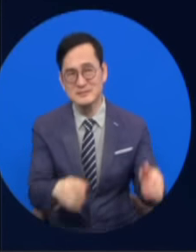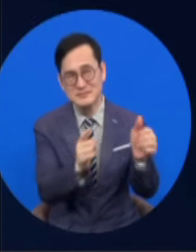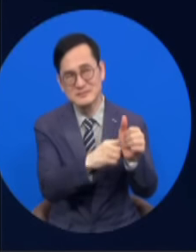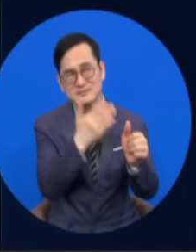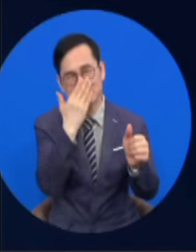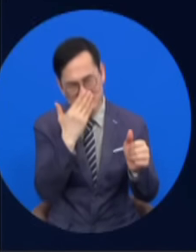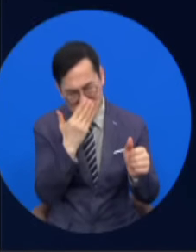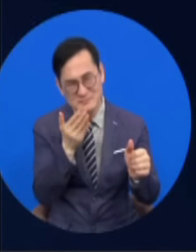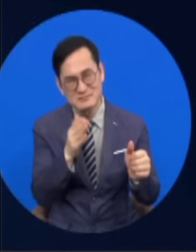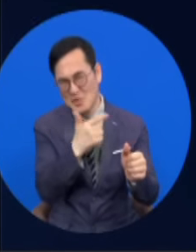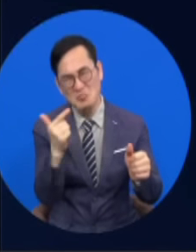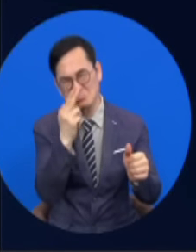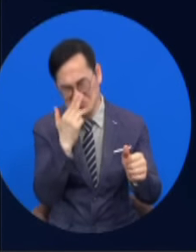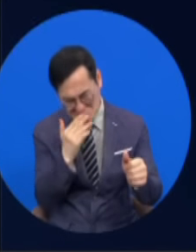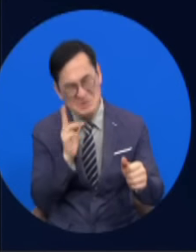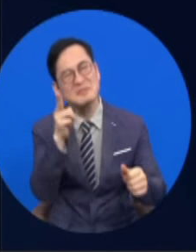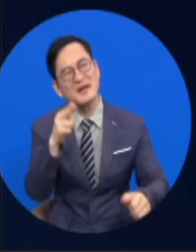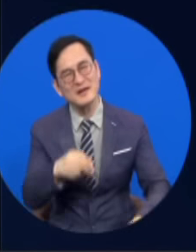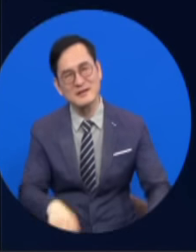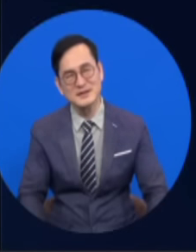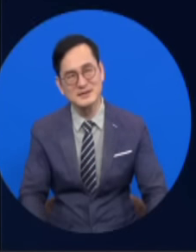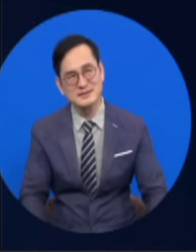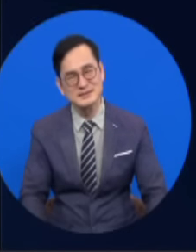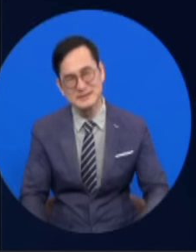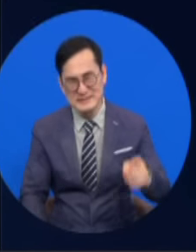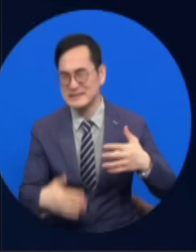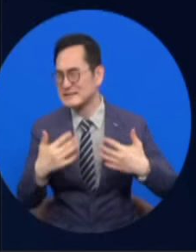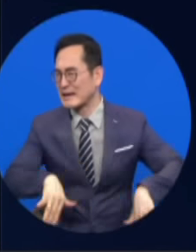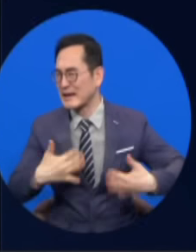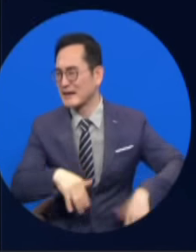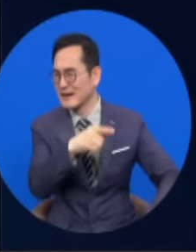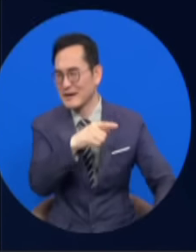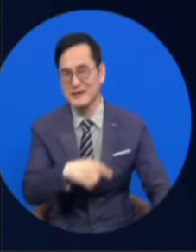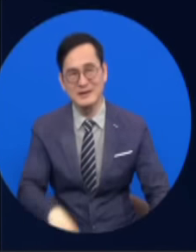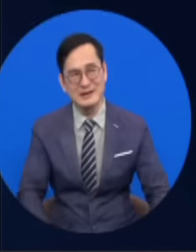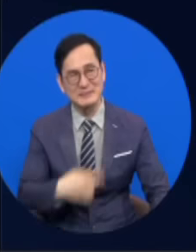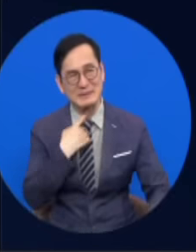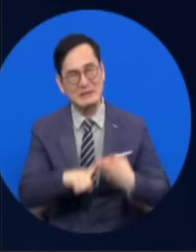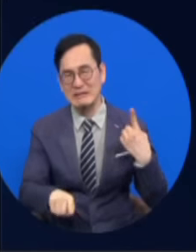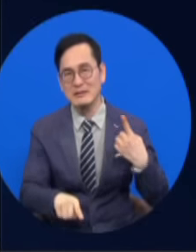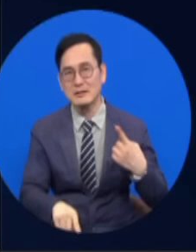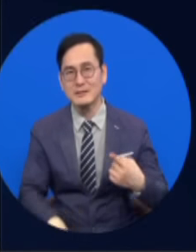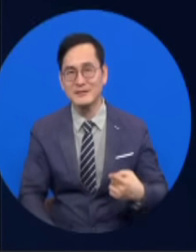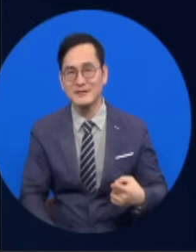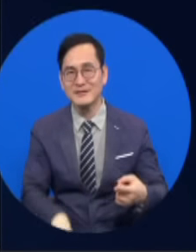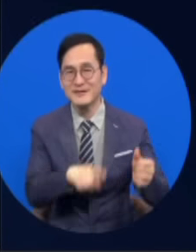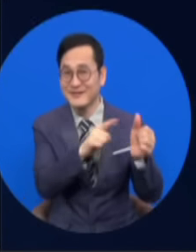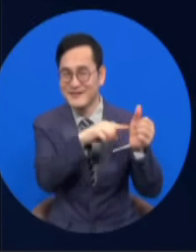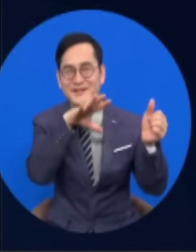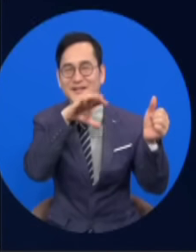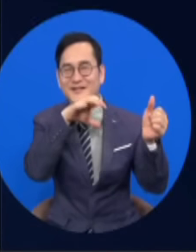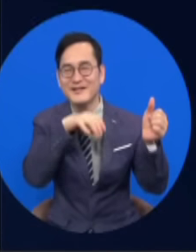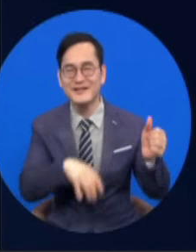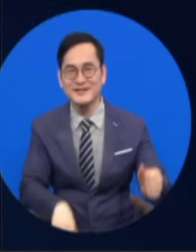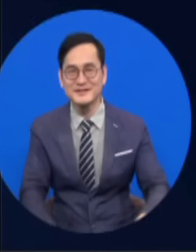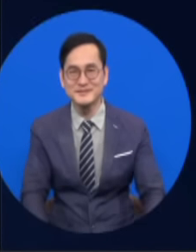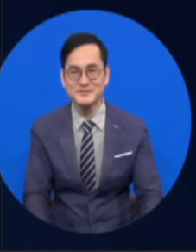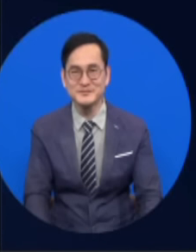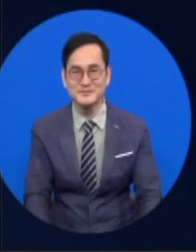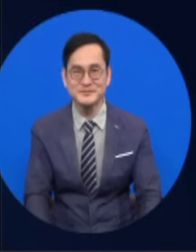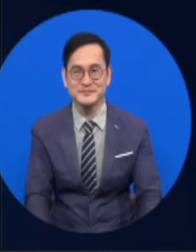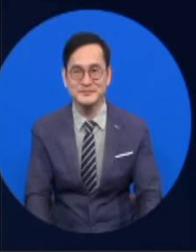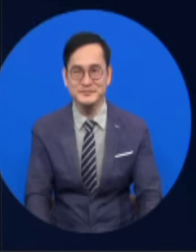약하지 또 다른 분 박찬대 의원 마음에 안 든다 강성 지지자들 사이에서 박찬대 의원에 대한 불만이 쏟아지고